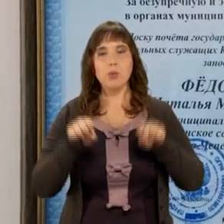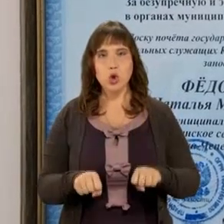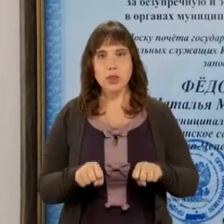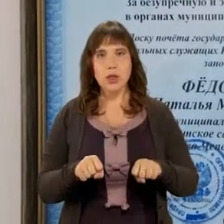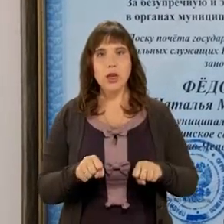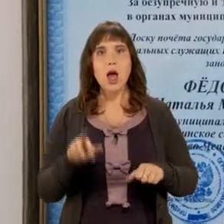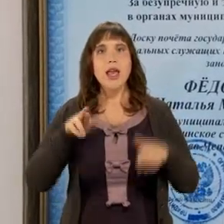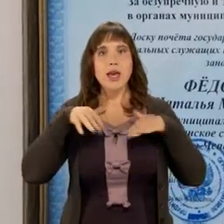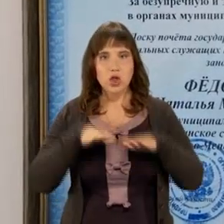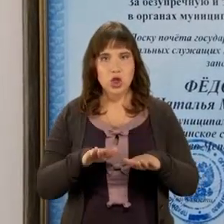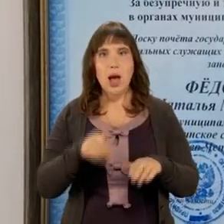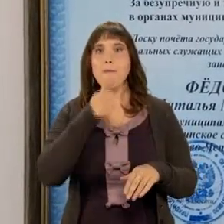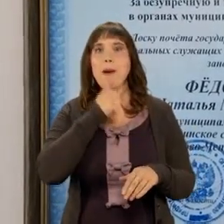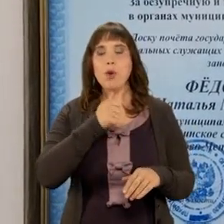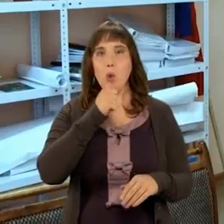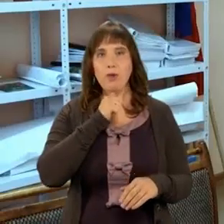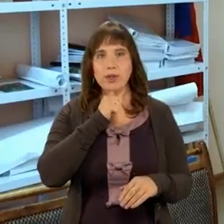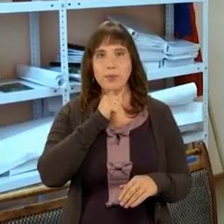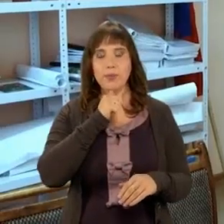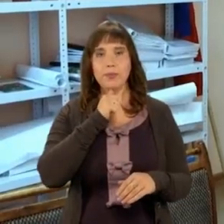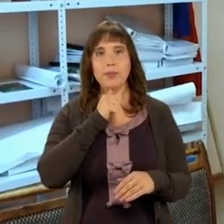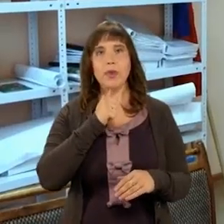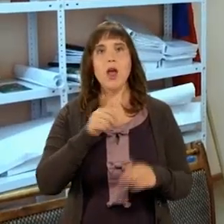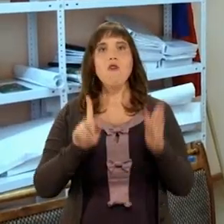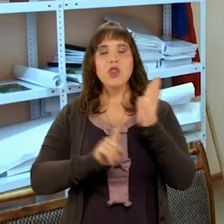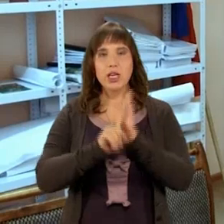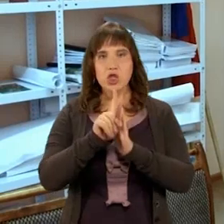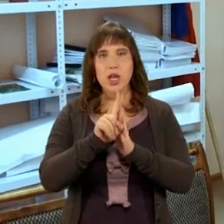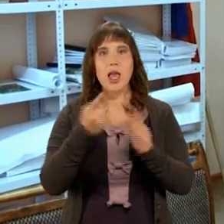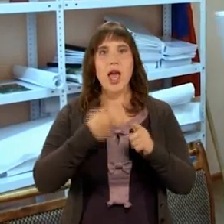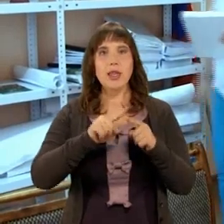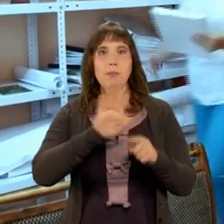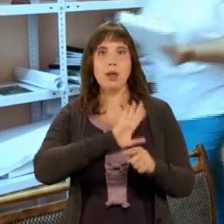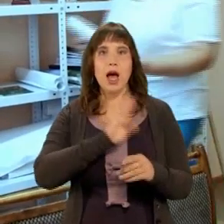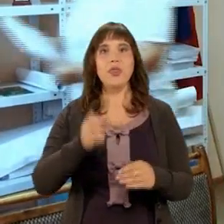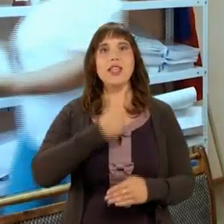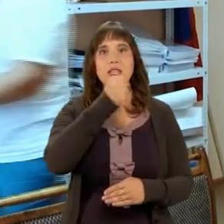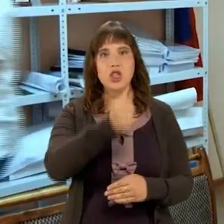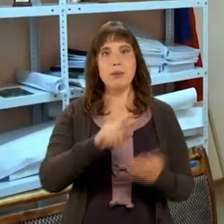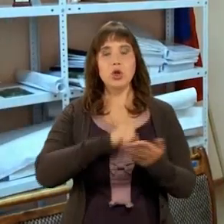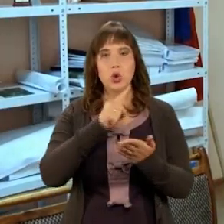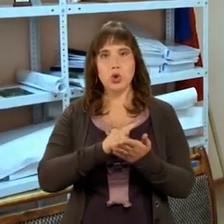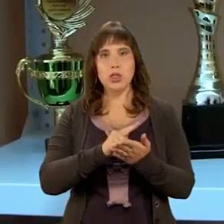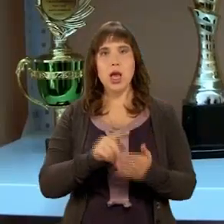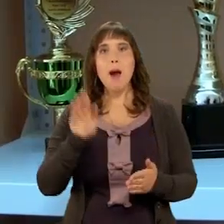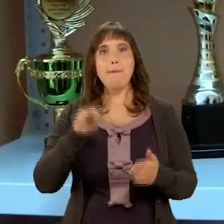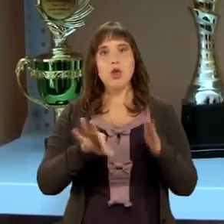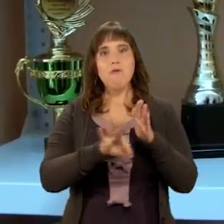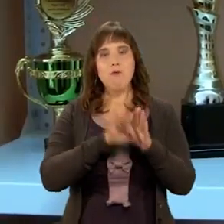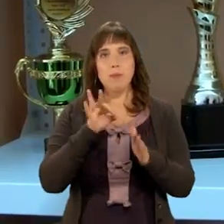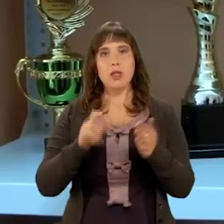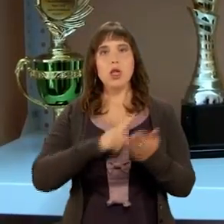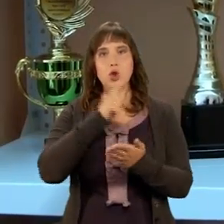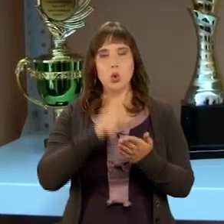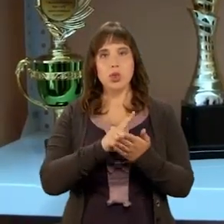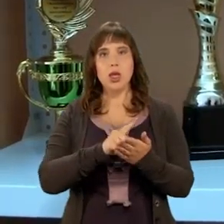возможность. И я решила, почему бы и нет. Решила попробовать. Вначале как бы это была назначаемая должность, потом была эта должность